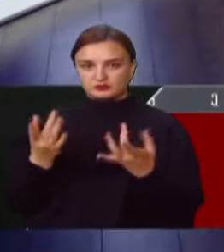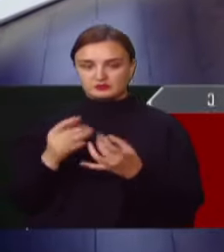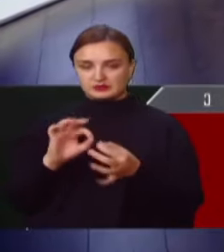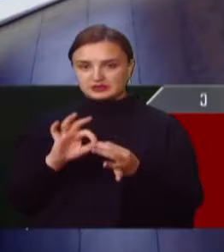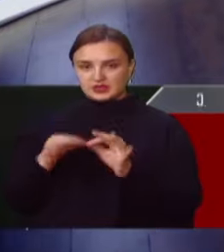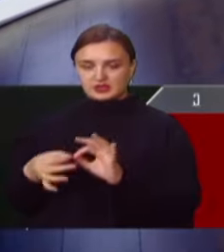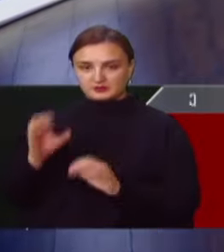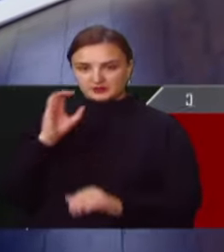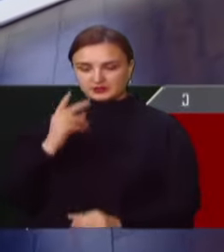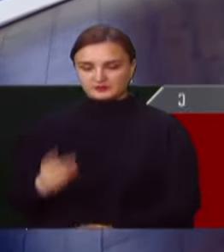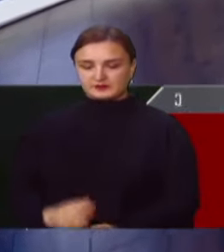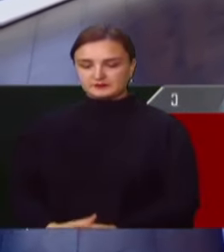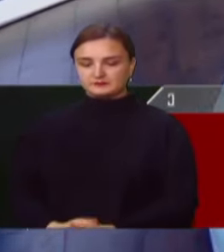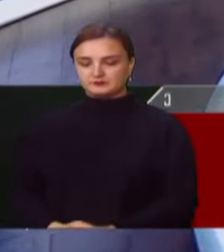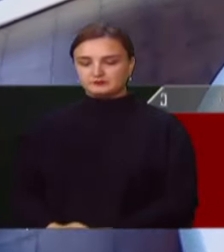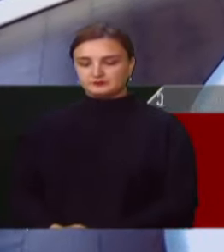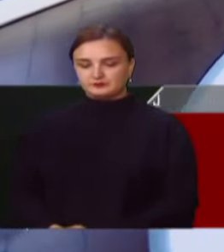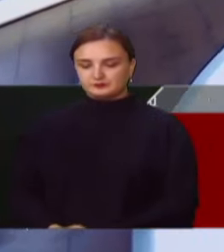ეთერში. თათია, გისმენთ.